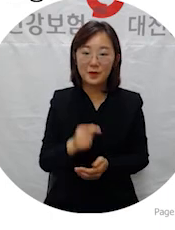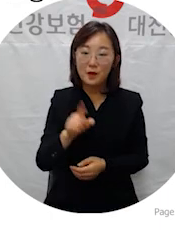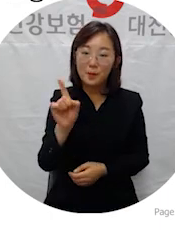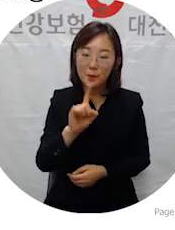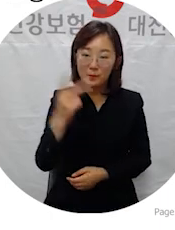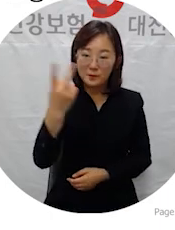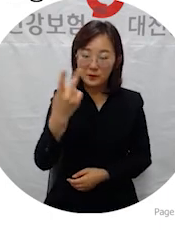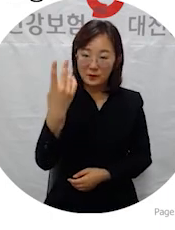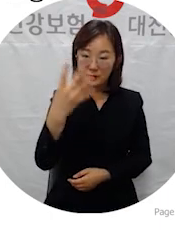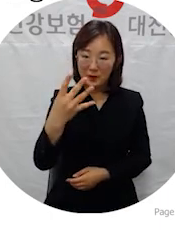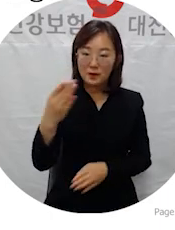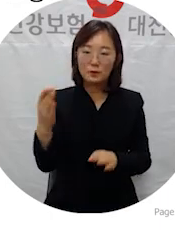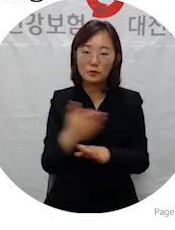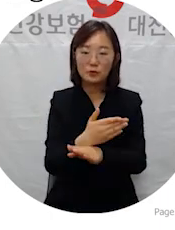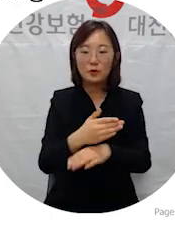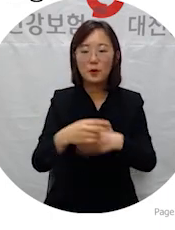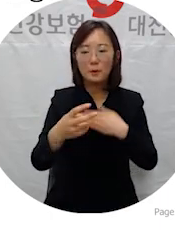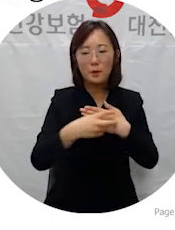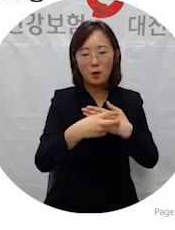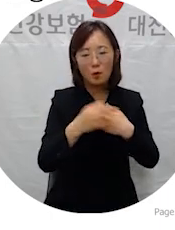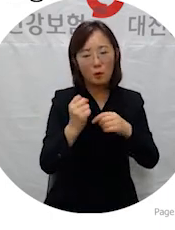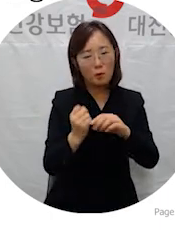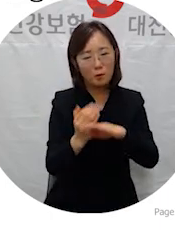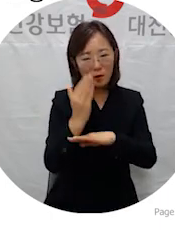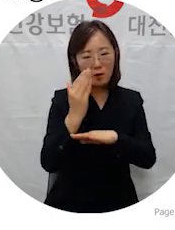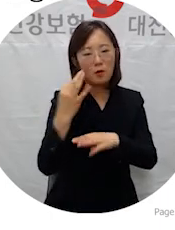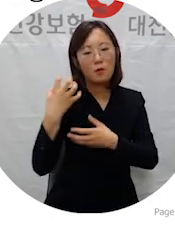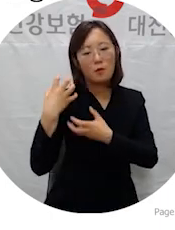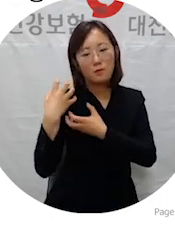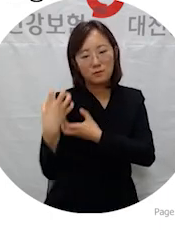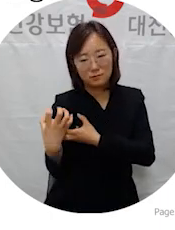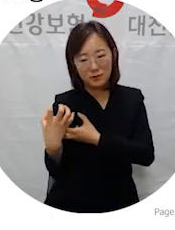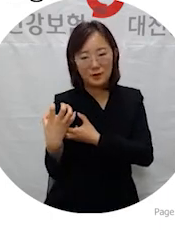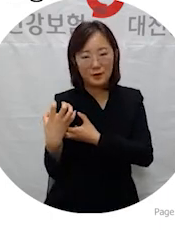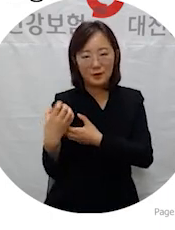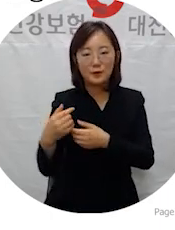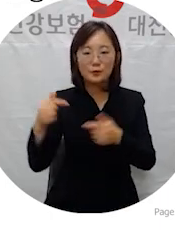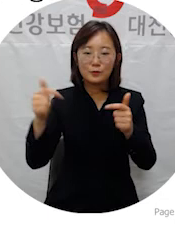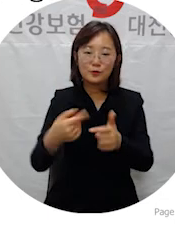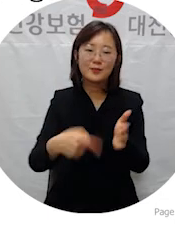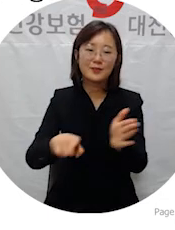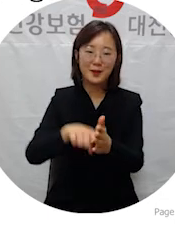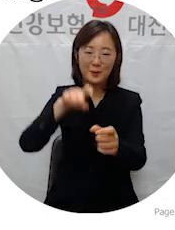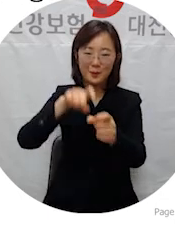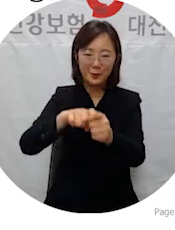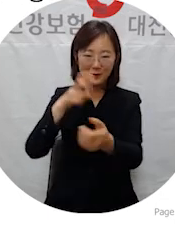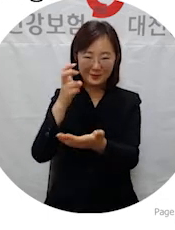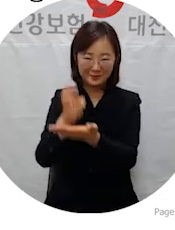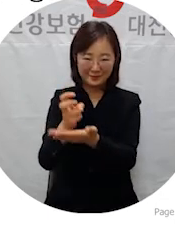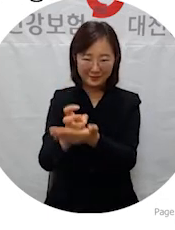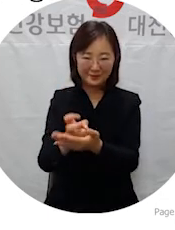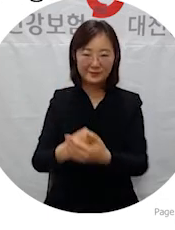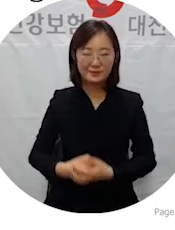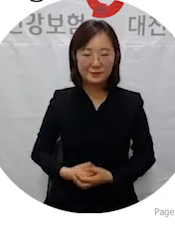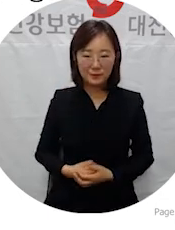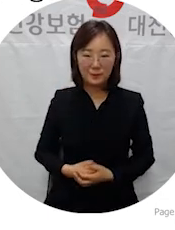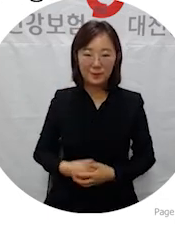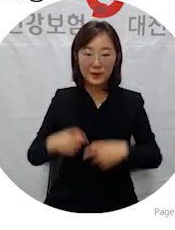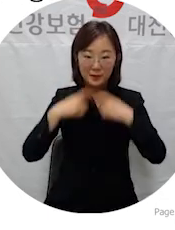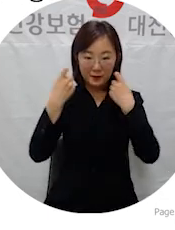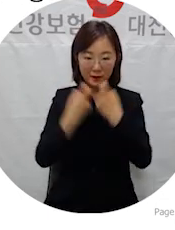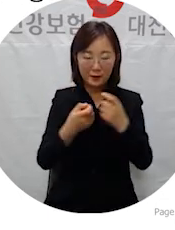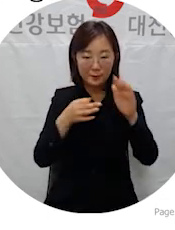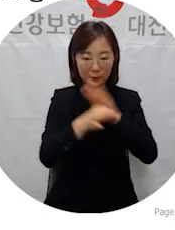하겠습니다. 본인 부담 상한제란 2004년부터 과도한 의료비로 인한 가계 부담을 덜어주기